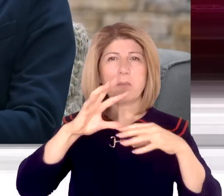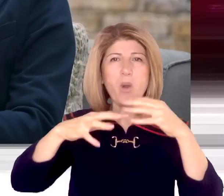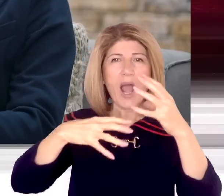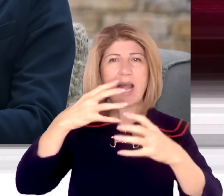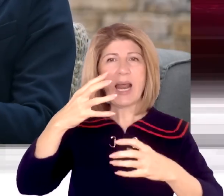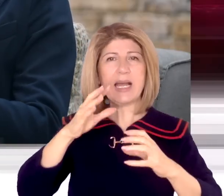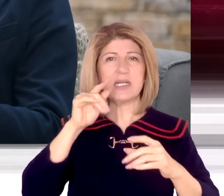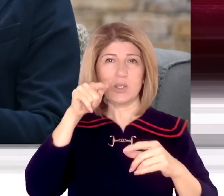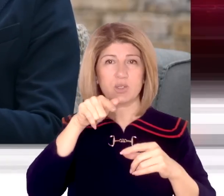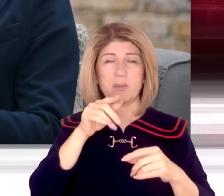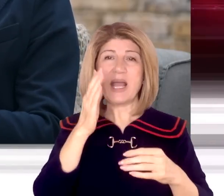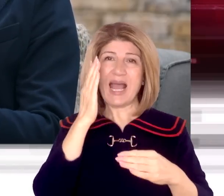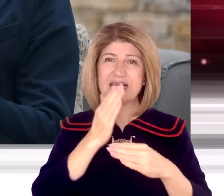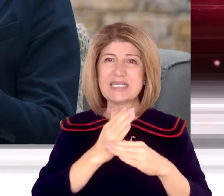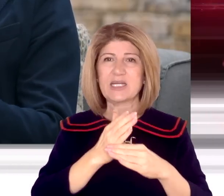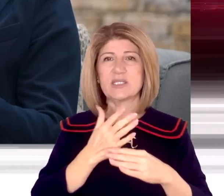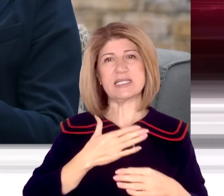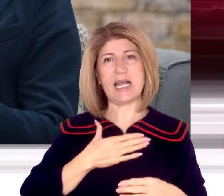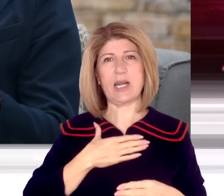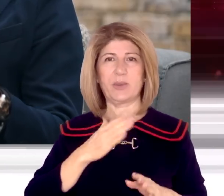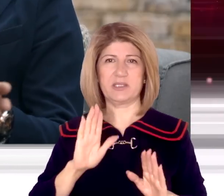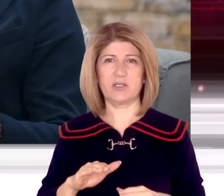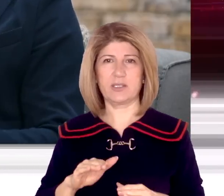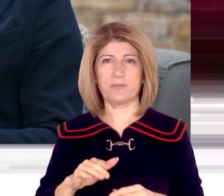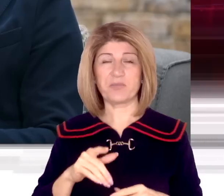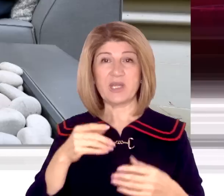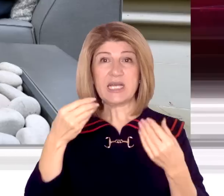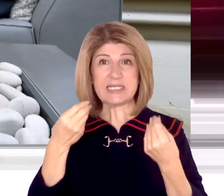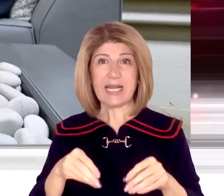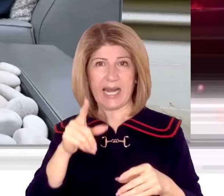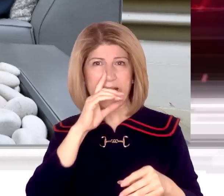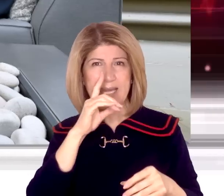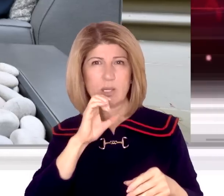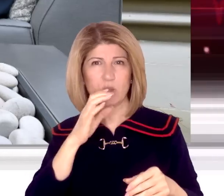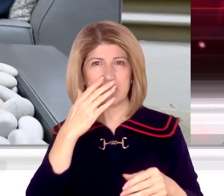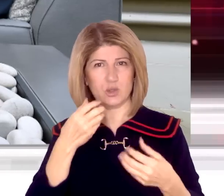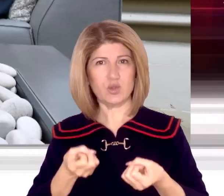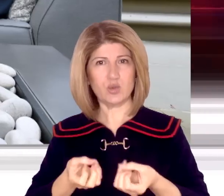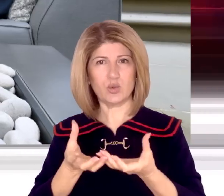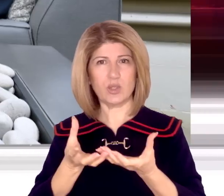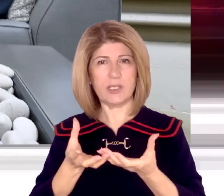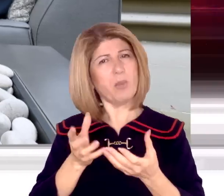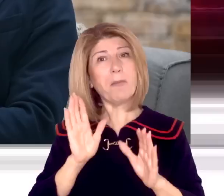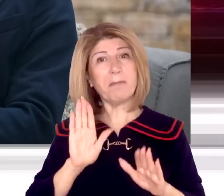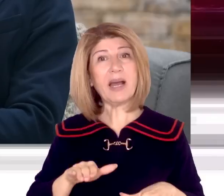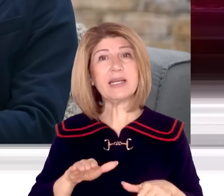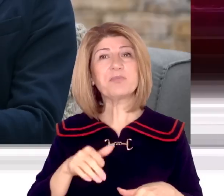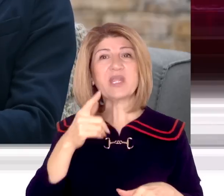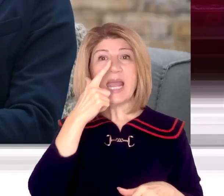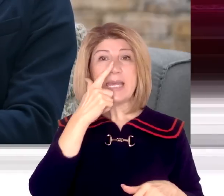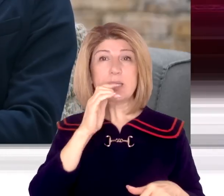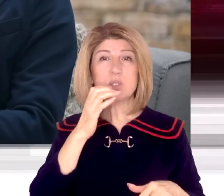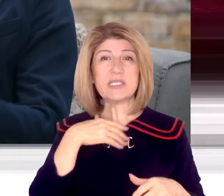معلق داشته باشه که خود اونا هم میتونن اثراتی رو روی سلامتی داشته باشن. از ضرر نیکوتین شروع کنی؟ بله حتما.